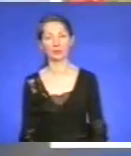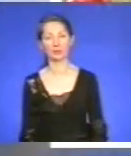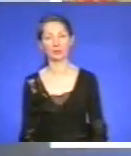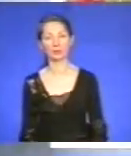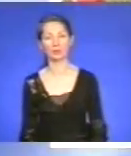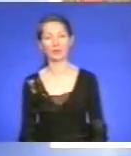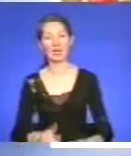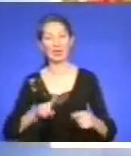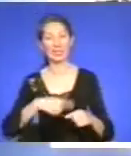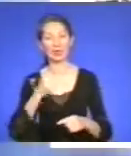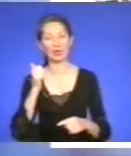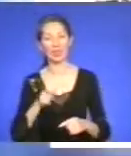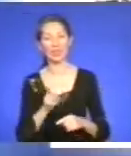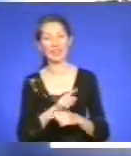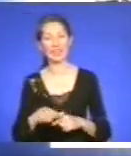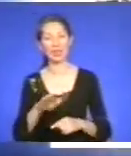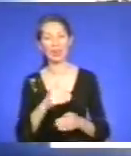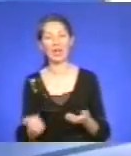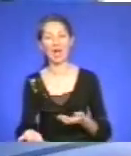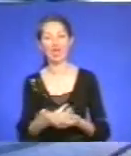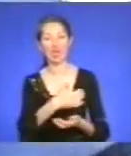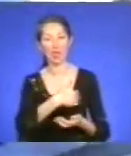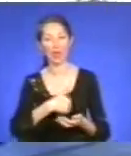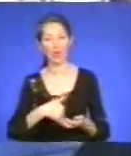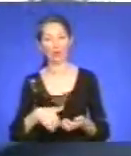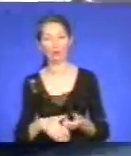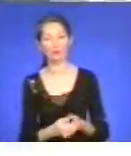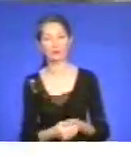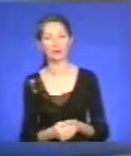З наступного тижня Тернопілля жнивує.